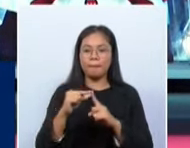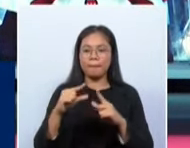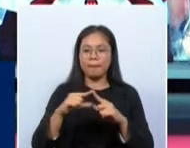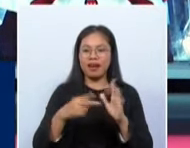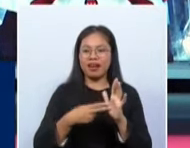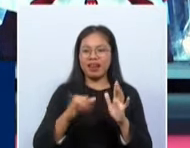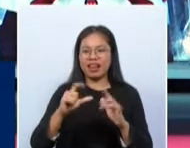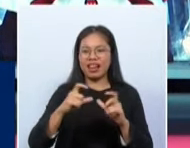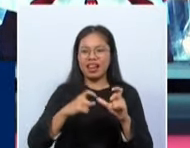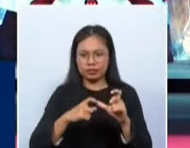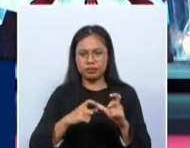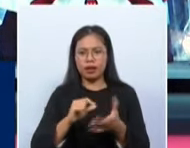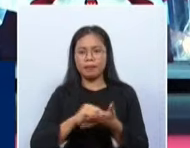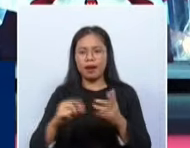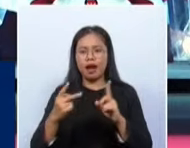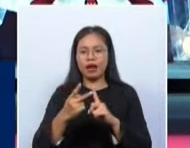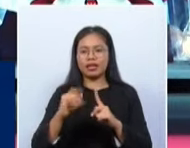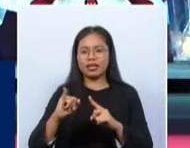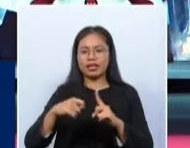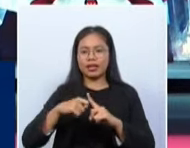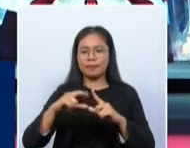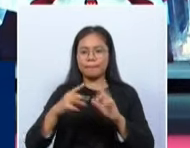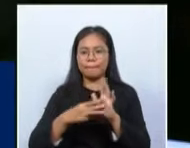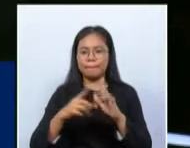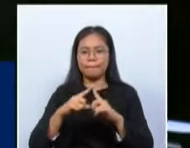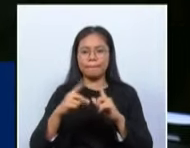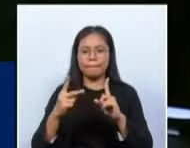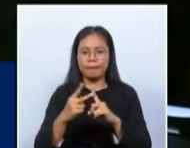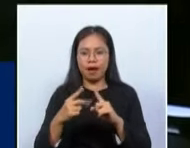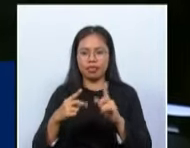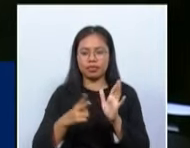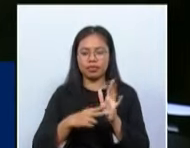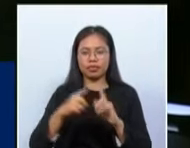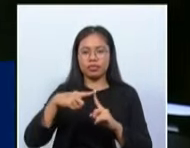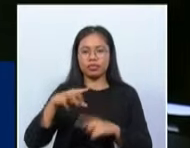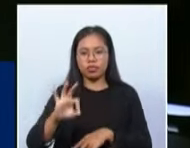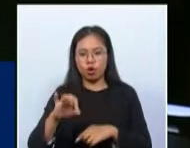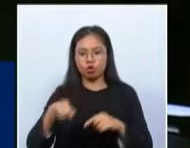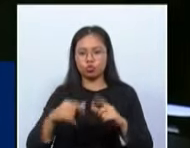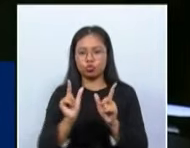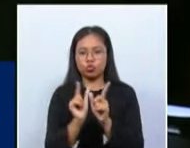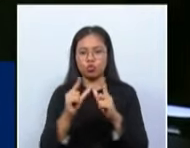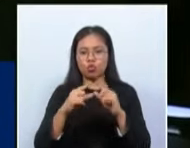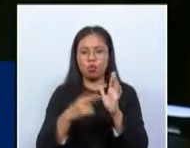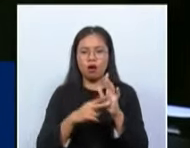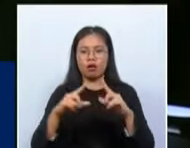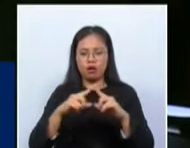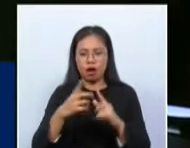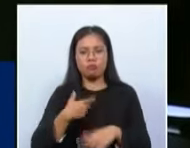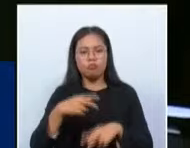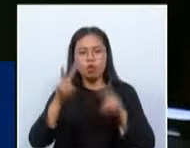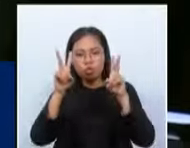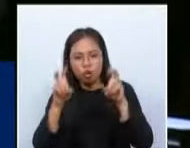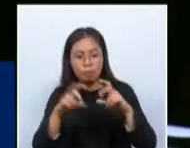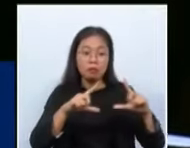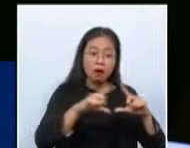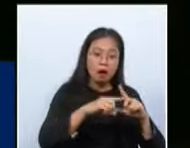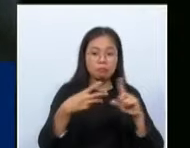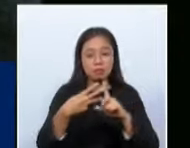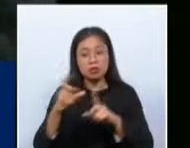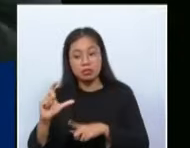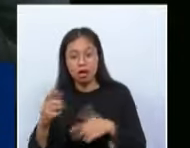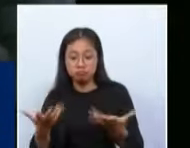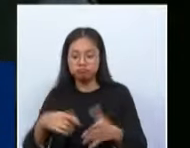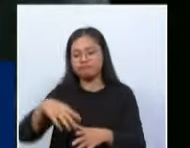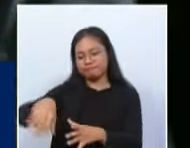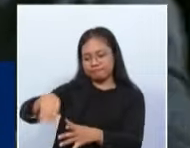daftar pertanyaan dari fishb di sebelah kiri saya silakan Profesor Hik a b atau c